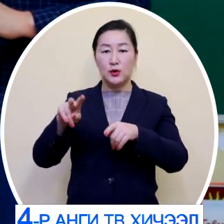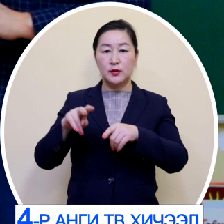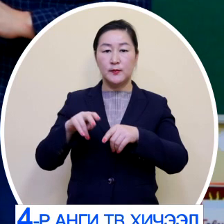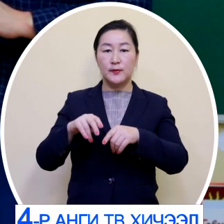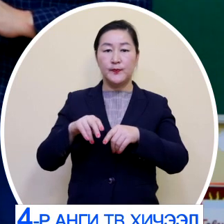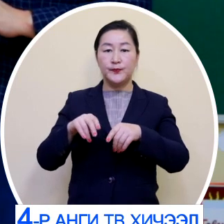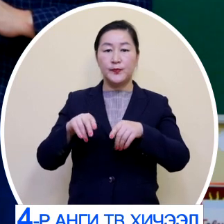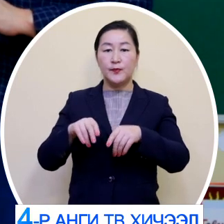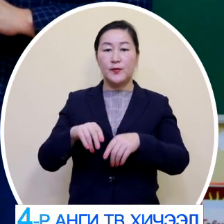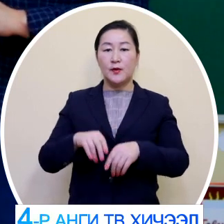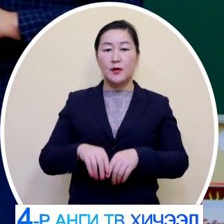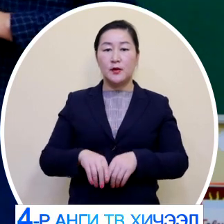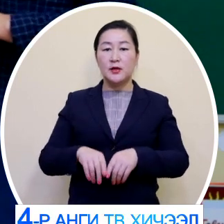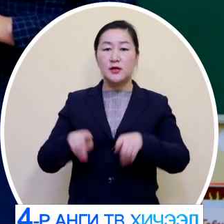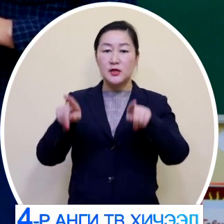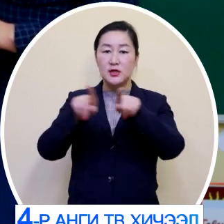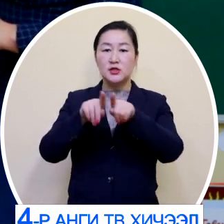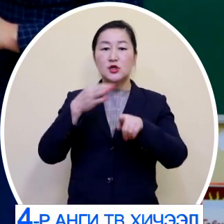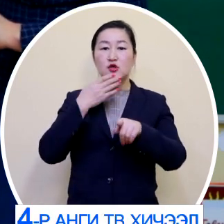маань хоорондоо